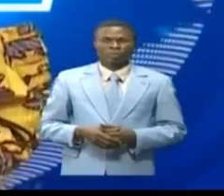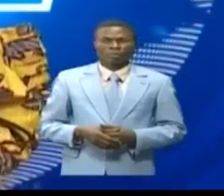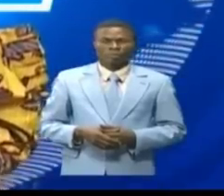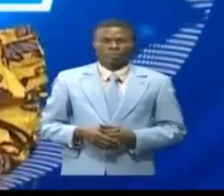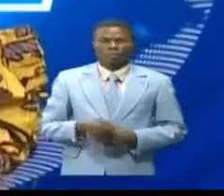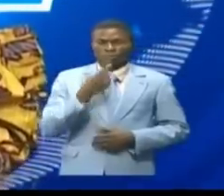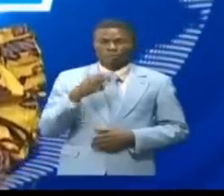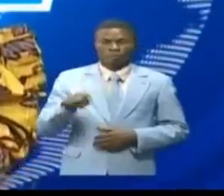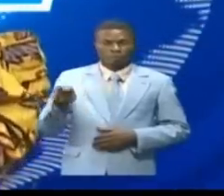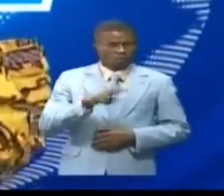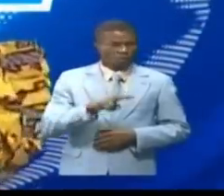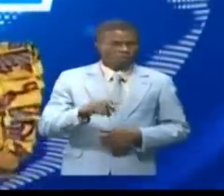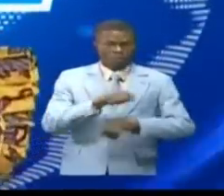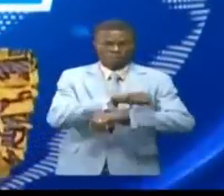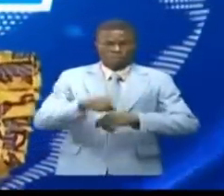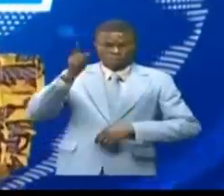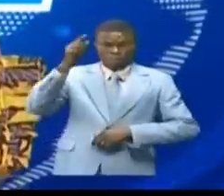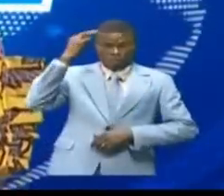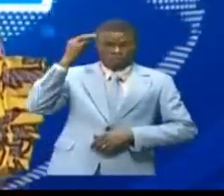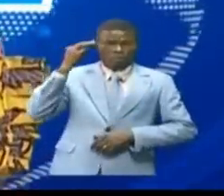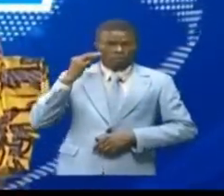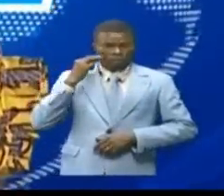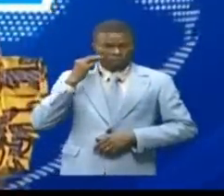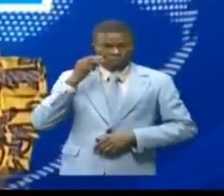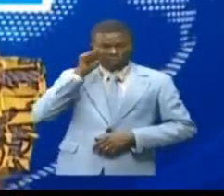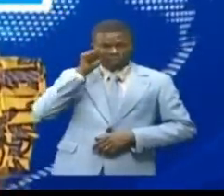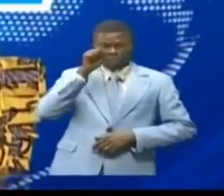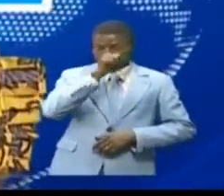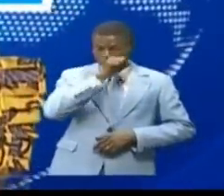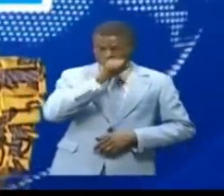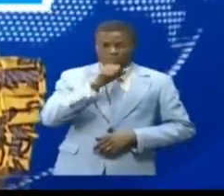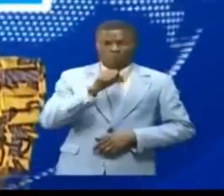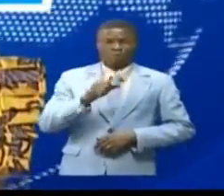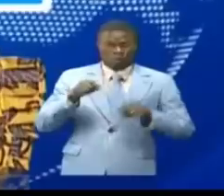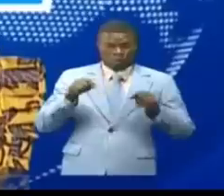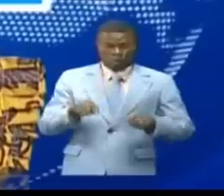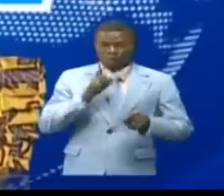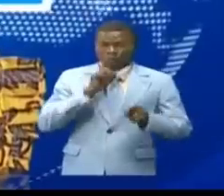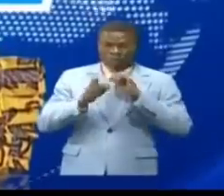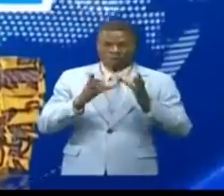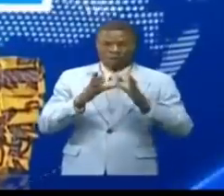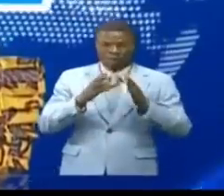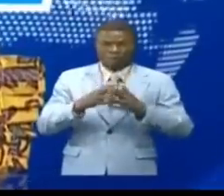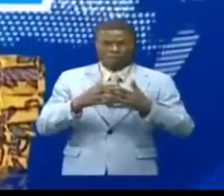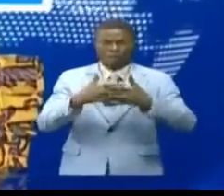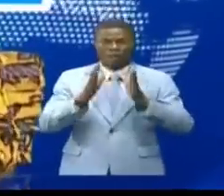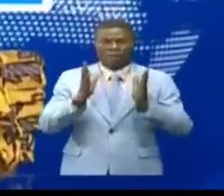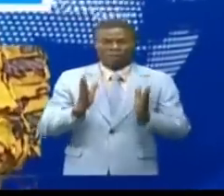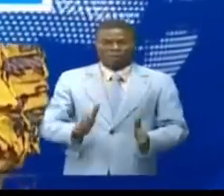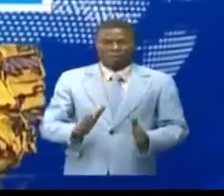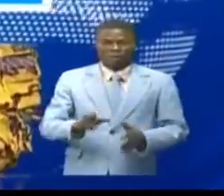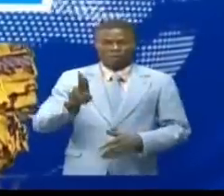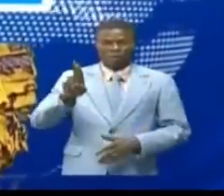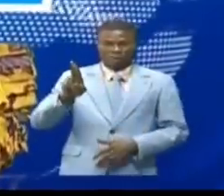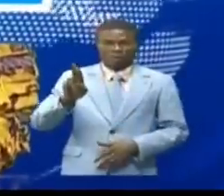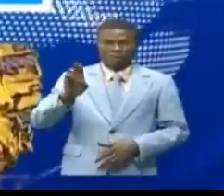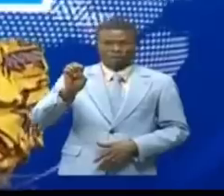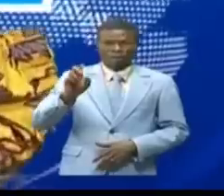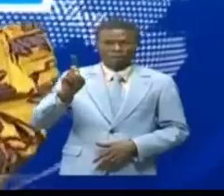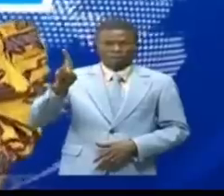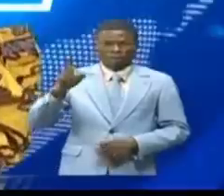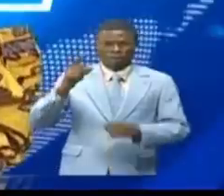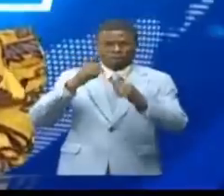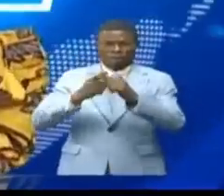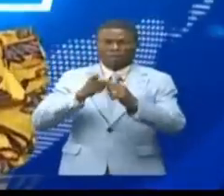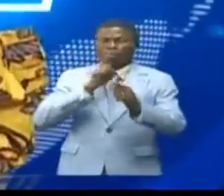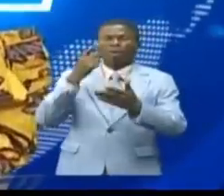Je disais à la primature, le Premier ministre Samalou Kondé a échangé avec les partenaires de Red Plus sur les contenus de leur